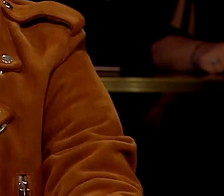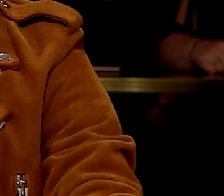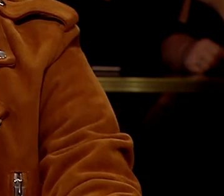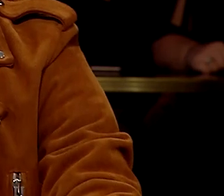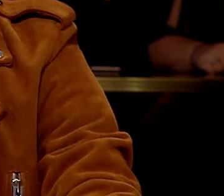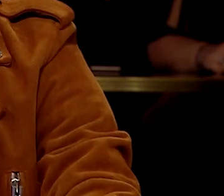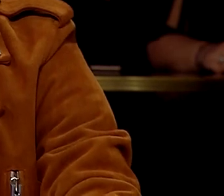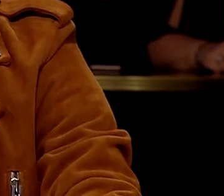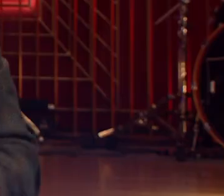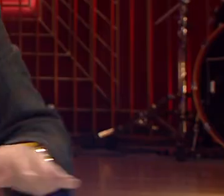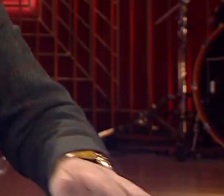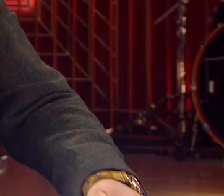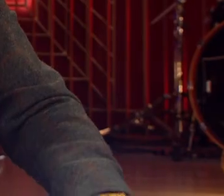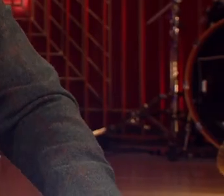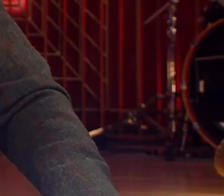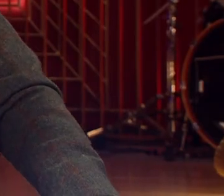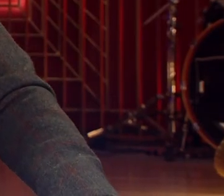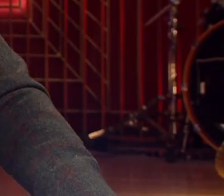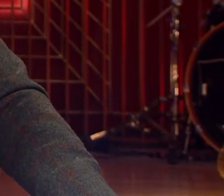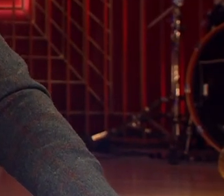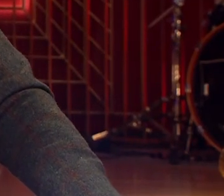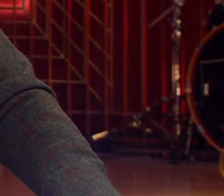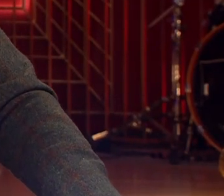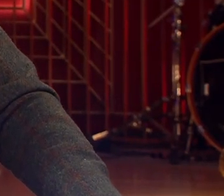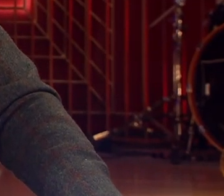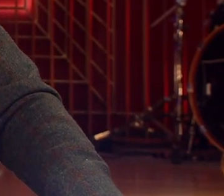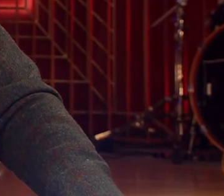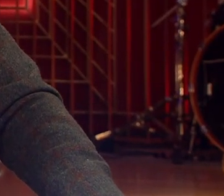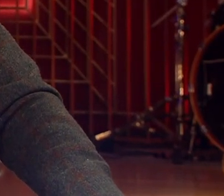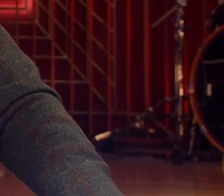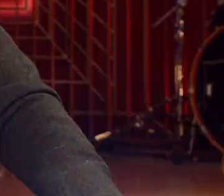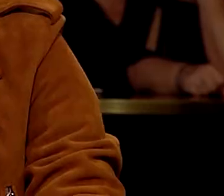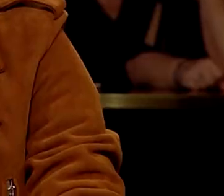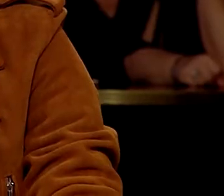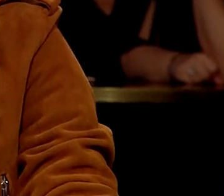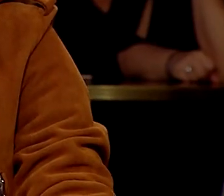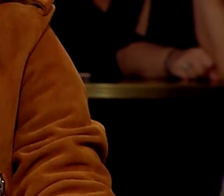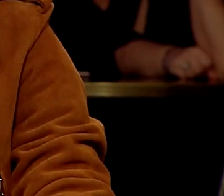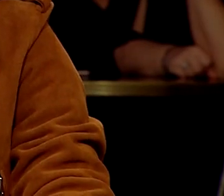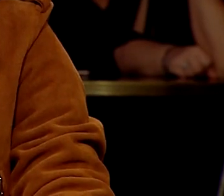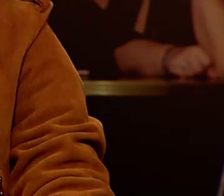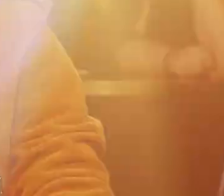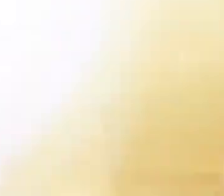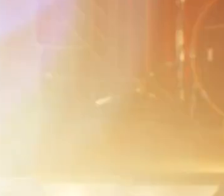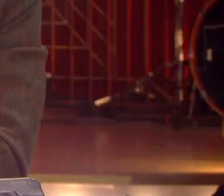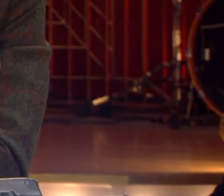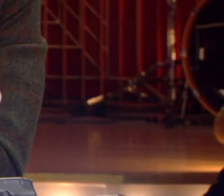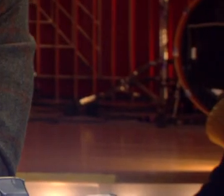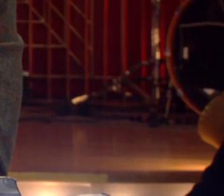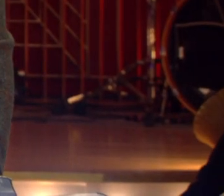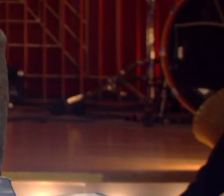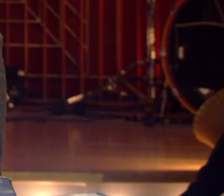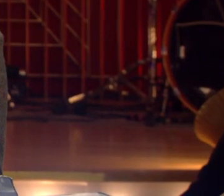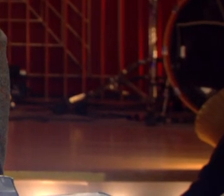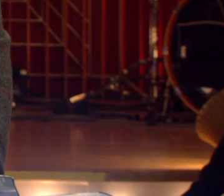sürekli geliyorduk. Ama bendeki adisyonlar öyle göstermiyordu. Serhan Onat. Sen mesela